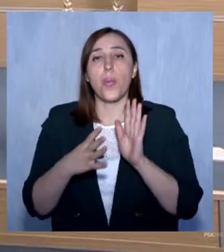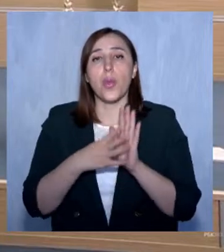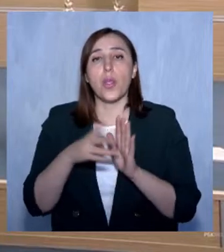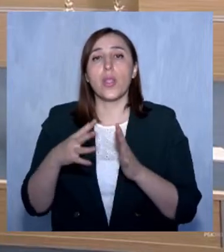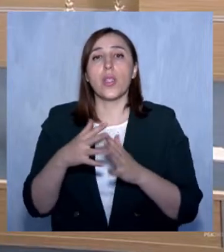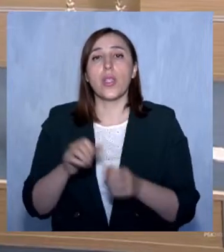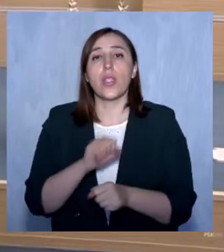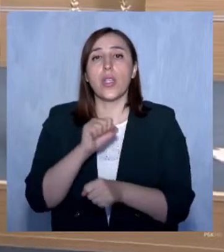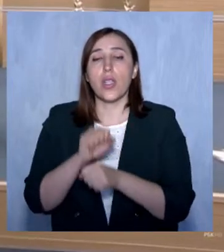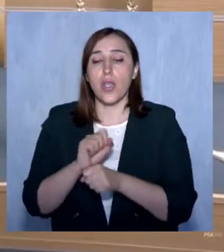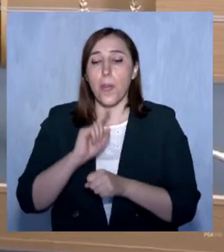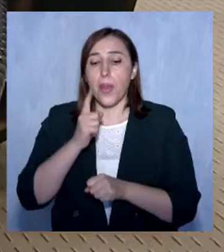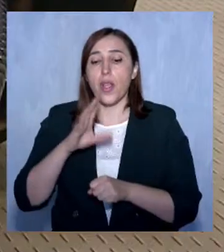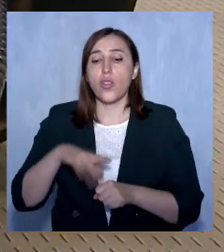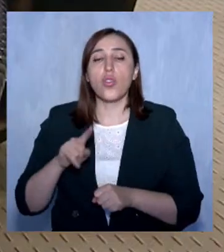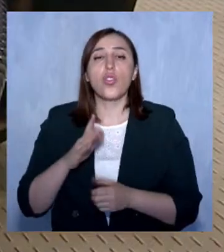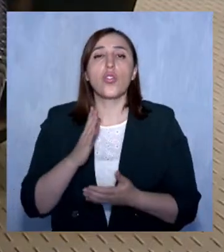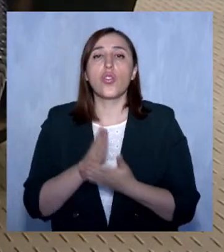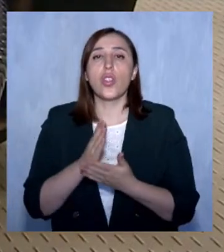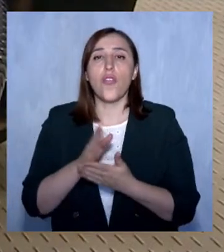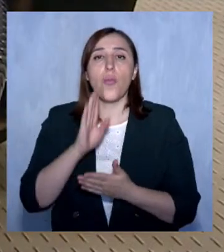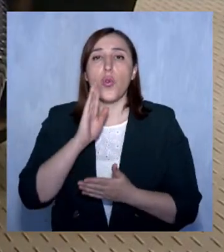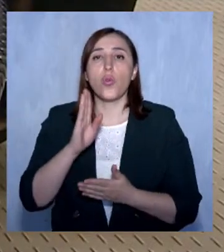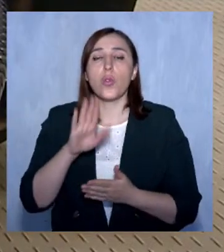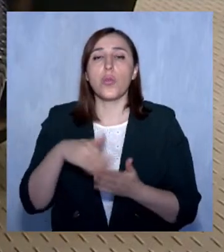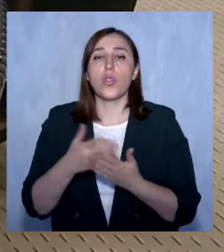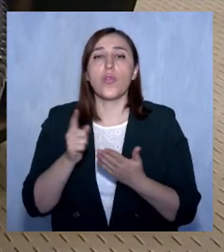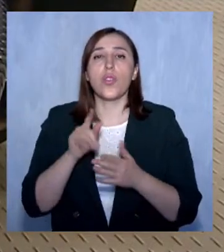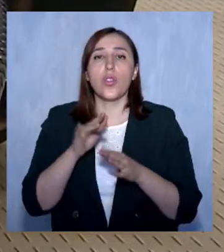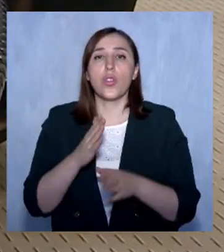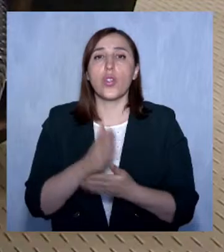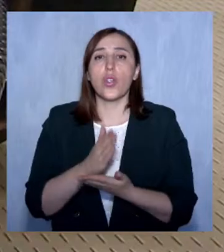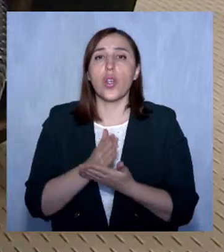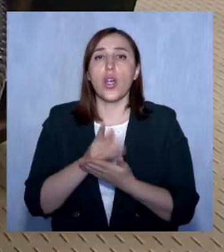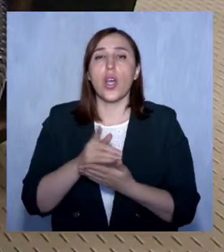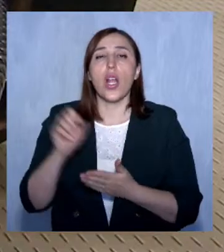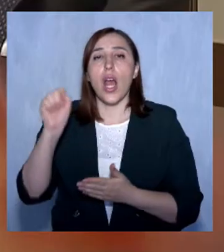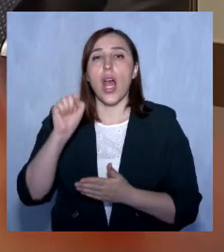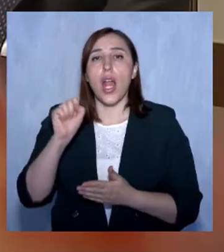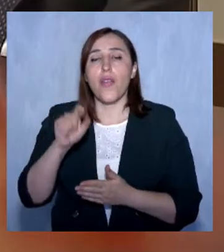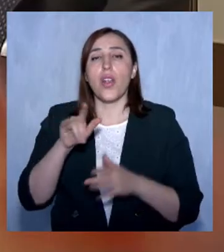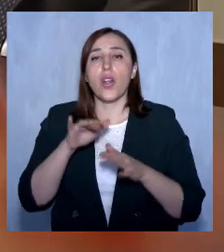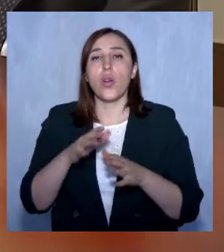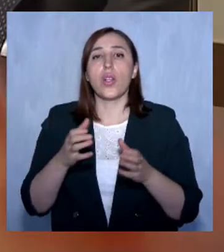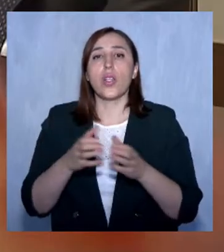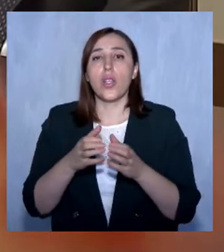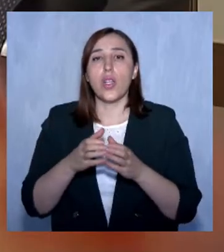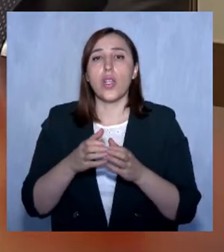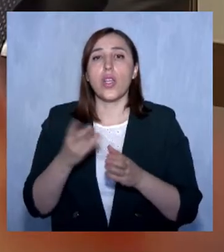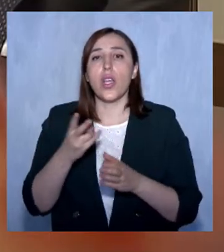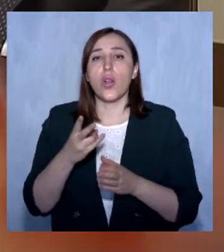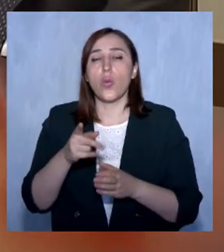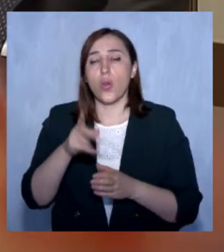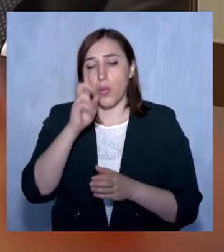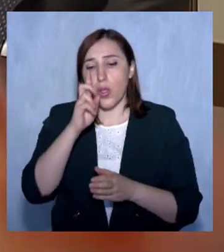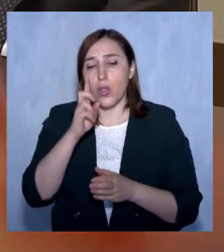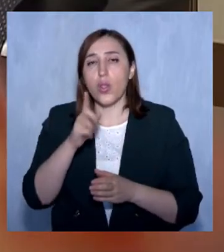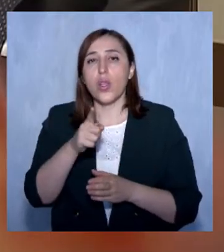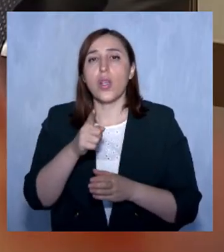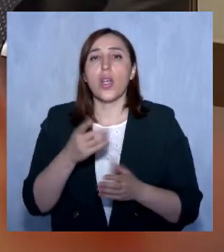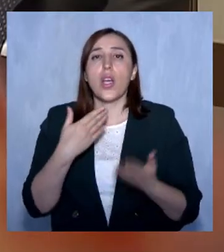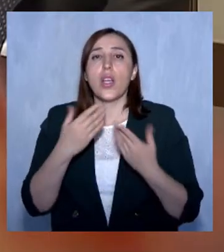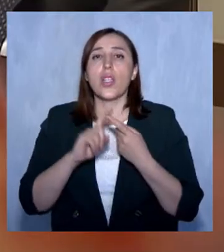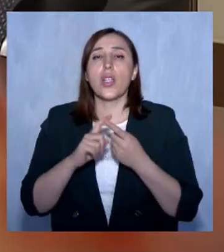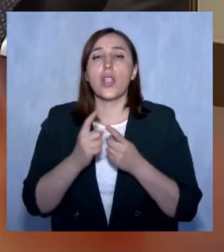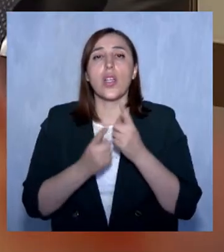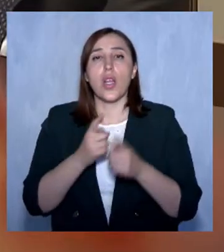ու մնացել Արևելյան գործնկերության անդամ երկու երկրների միջև հարաբերությունները կարգավորելու համար։